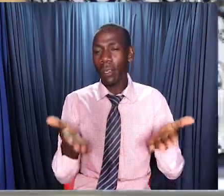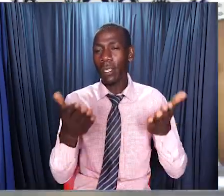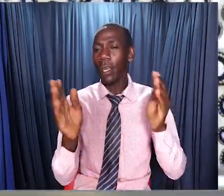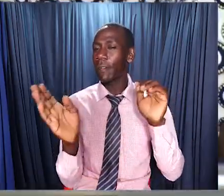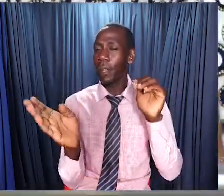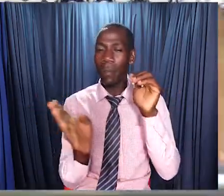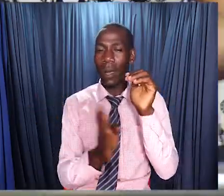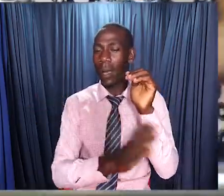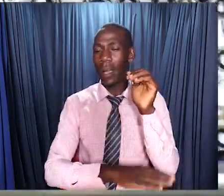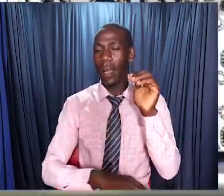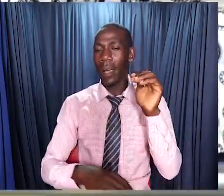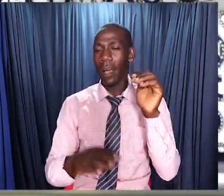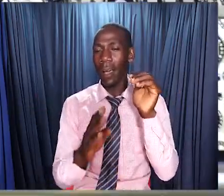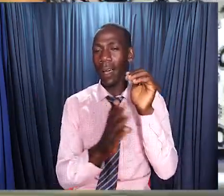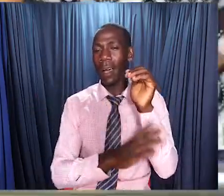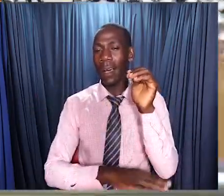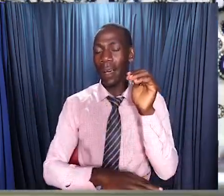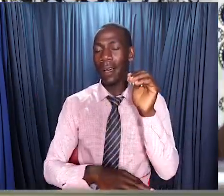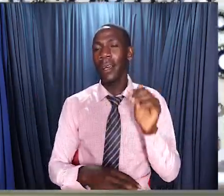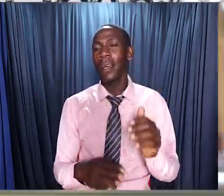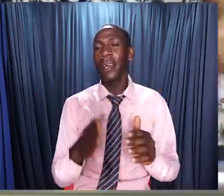Swani tweka vibaya